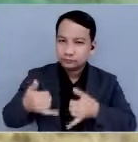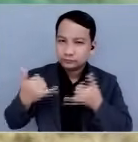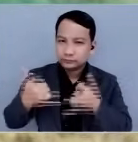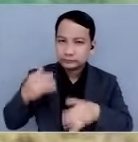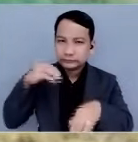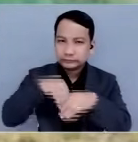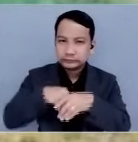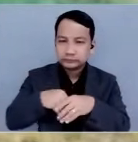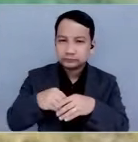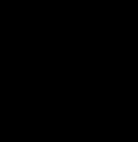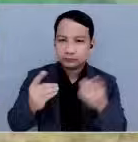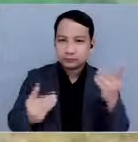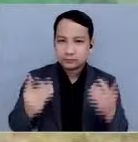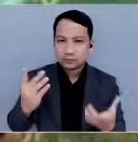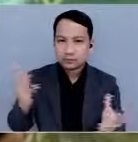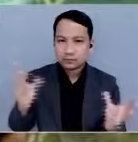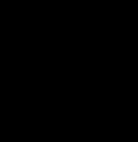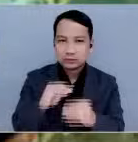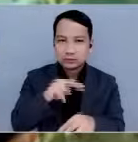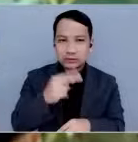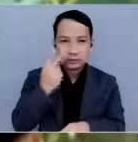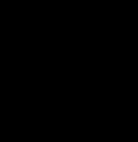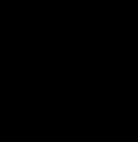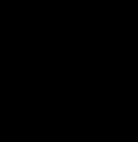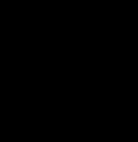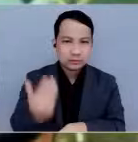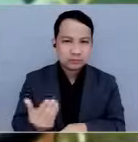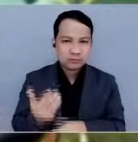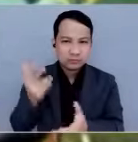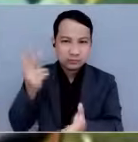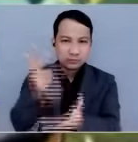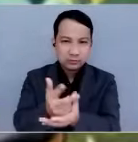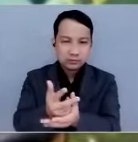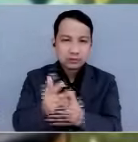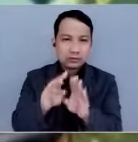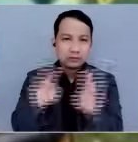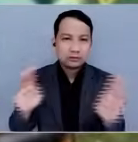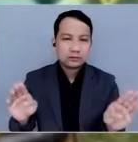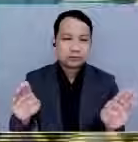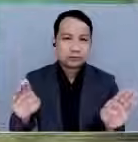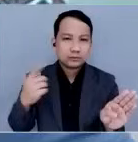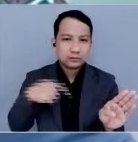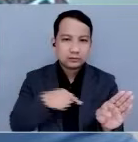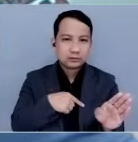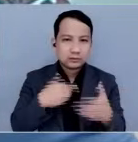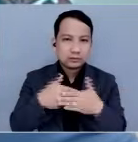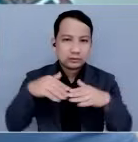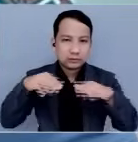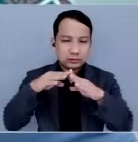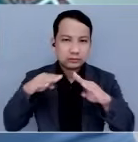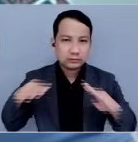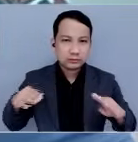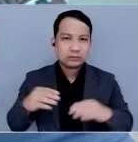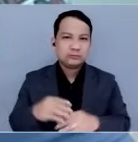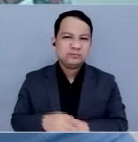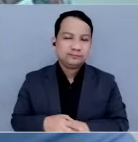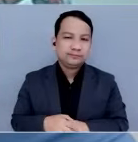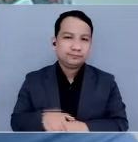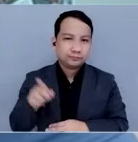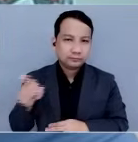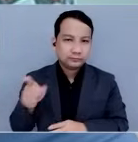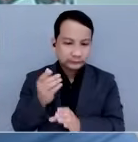sasakyan kung saan sila natagpuan. Nakaparada ito sa open parking malapit sa bahay nila. Yung sasakyan naman